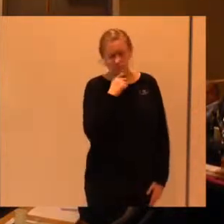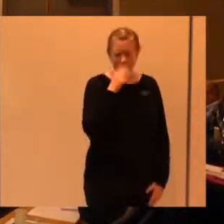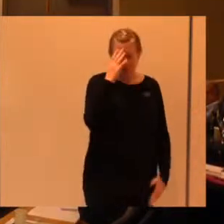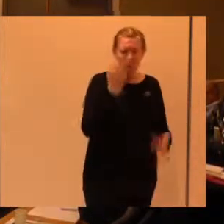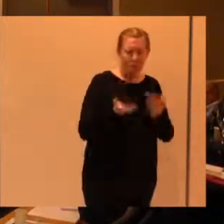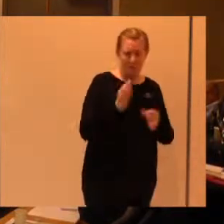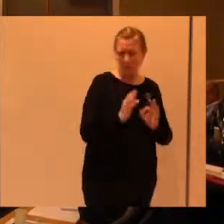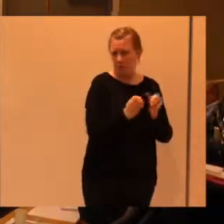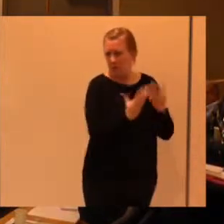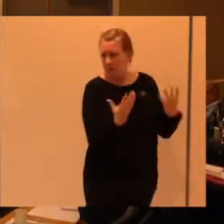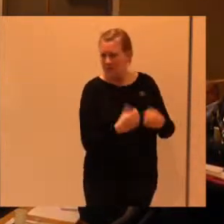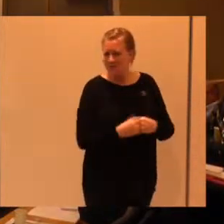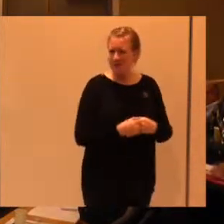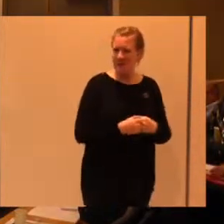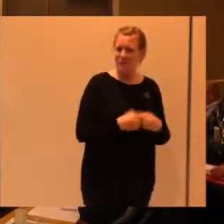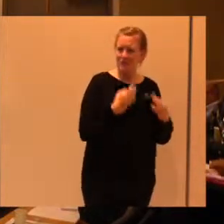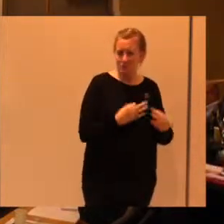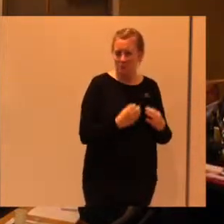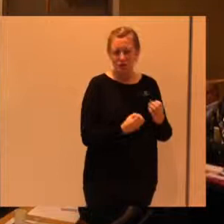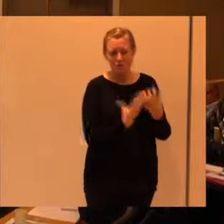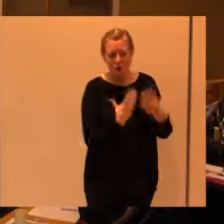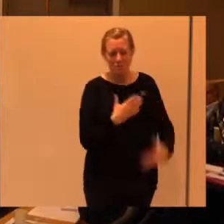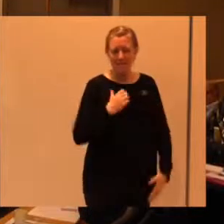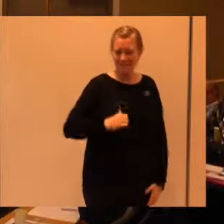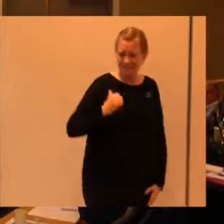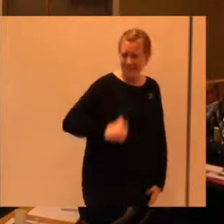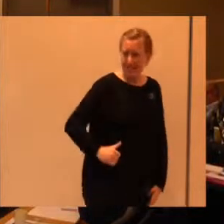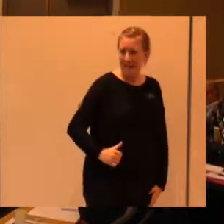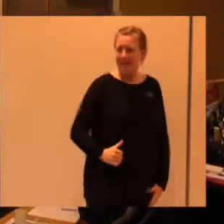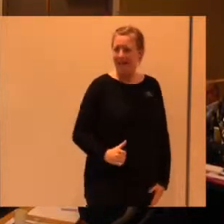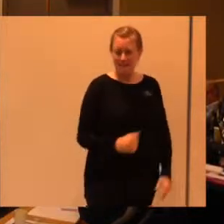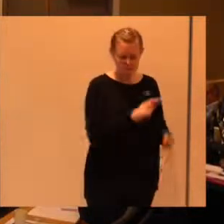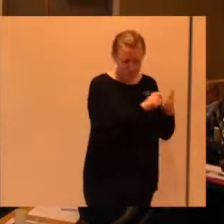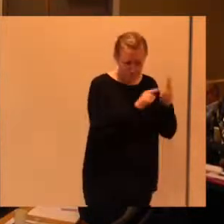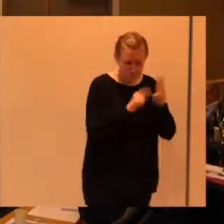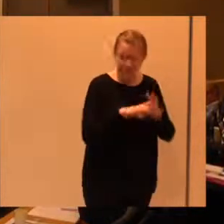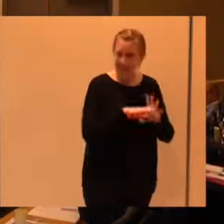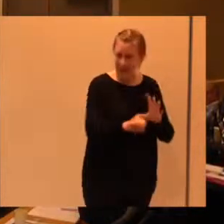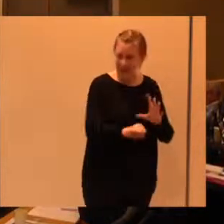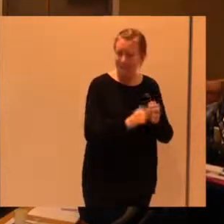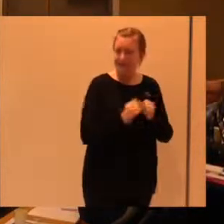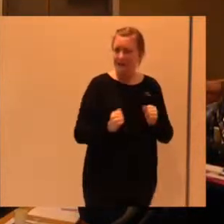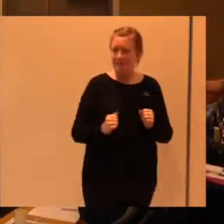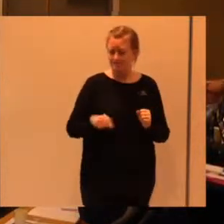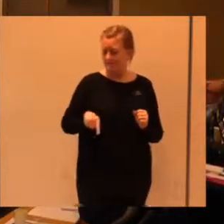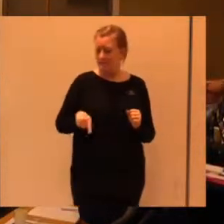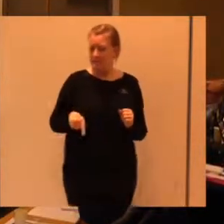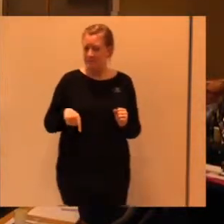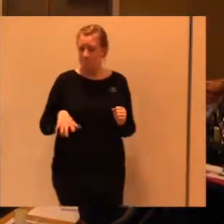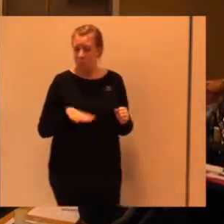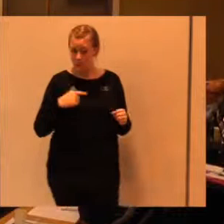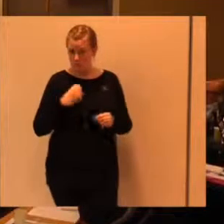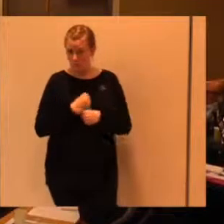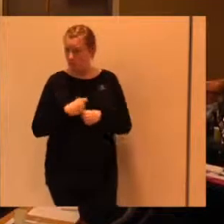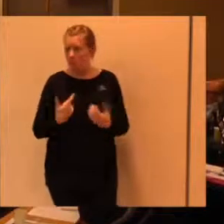ska göra. Hur gör vi saker tillgängligt för människor med olika funktionsnedsättningar? Där är problemet att vi inte gör det.